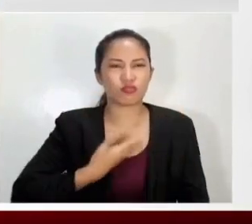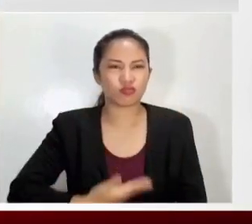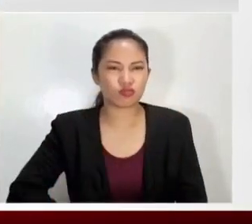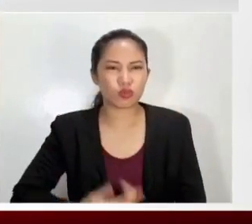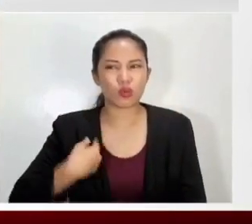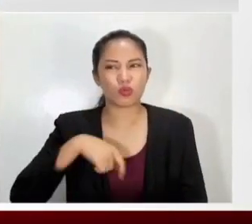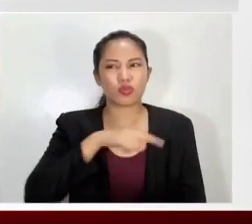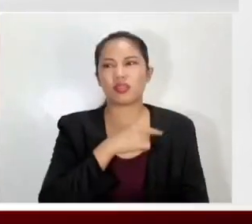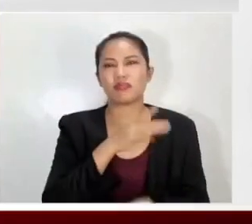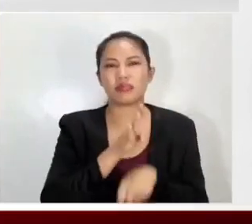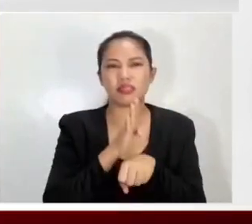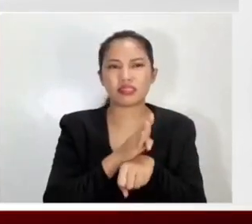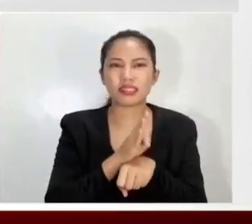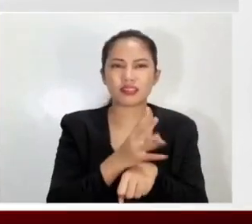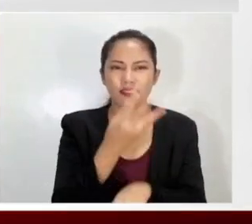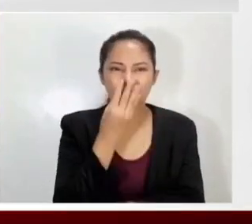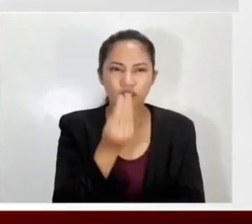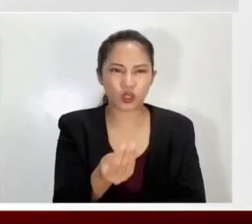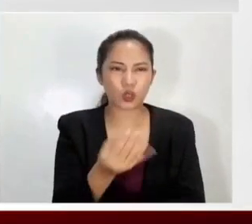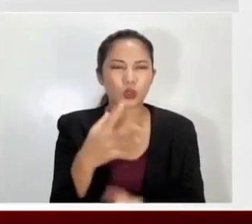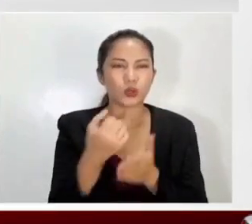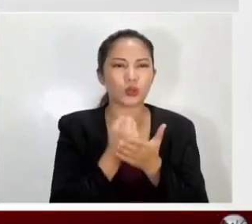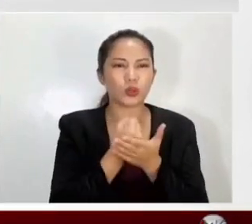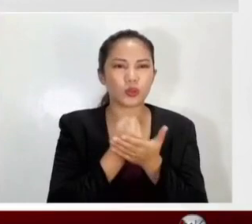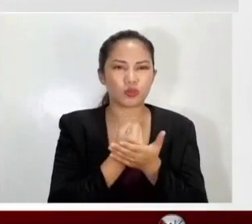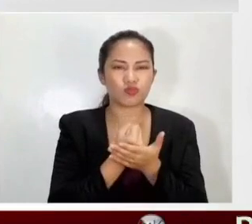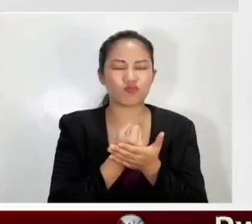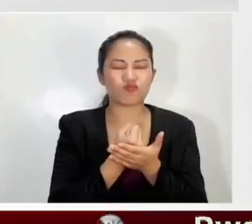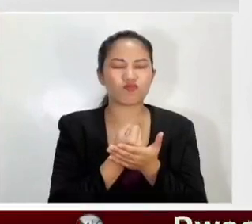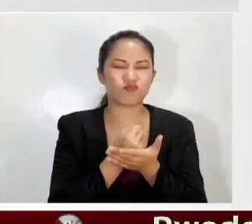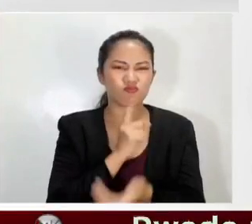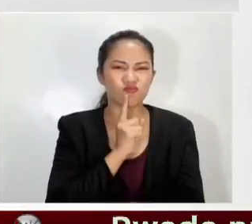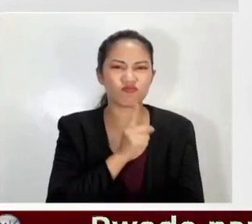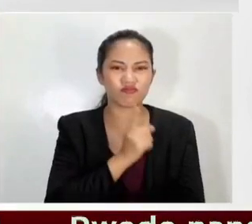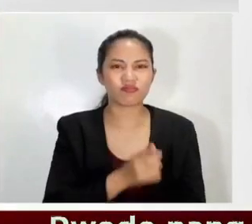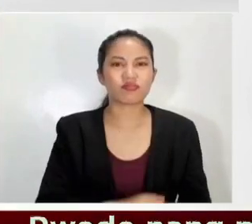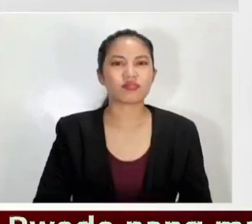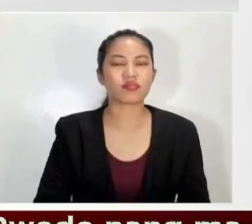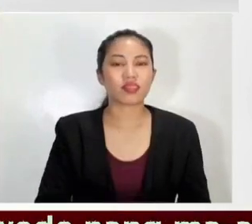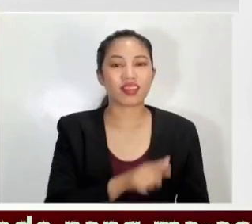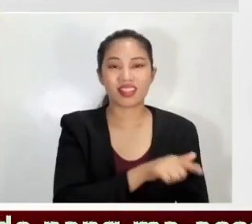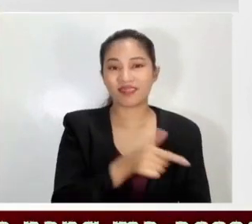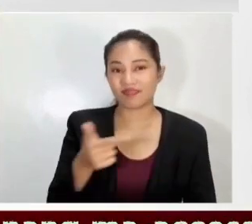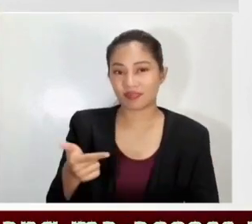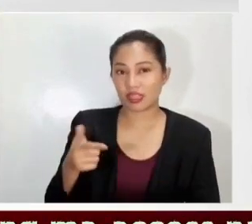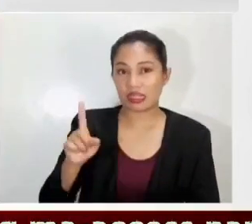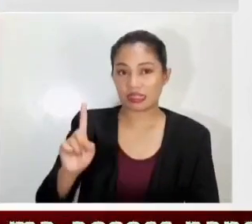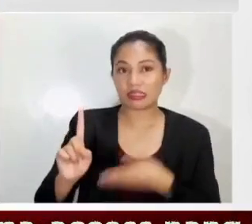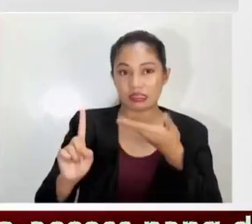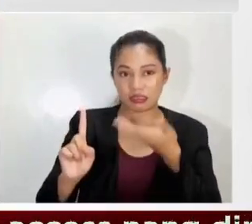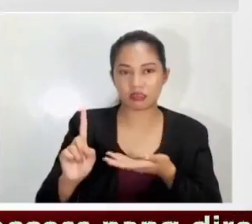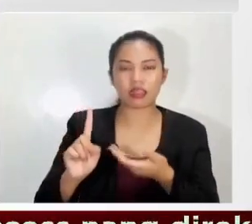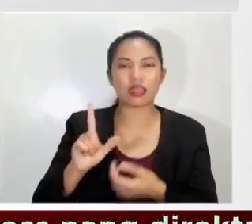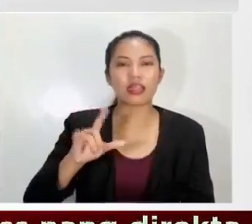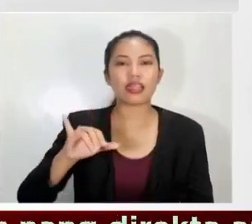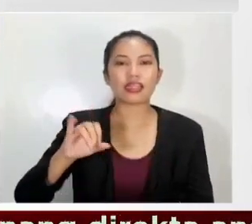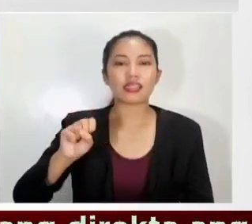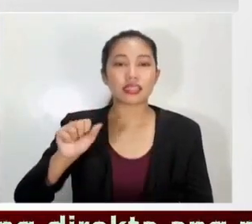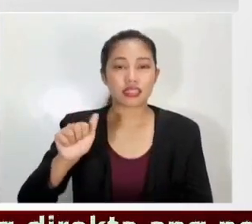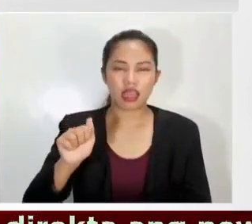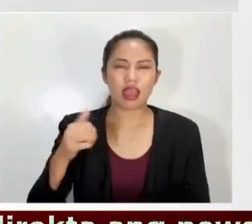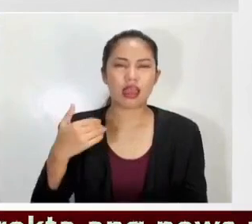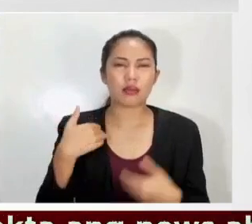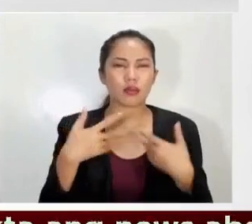nagbi-business, matumal, ubod ng tumal. Para naman sa tinderang si Liza, kahit ano pa mang presyo ng bilihin,